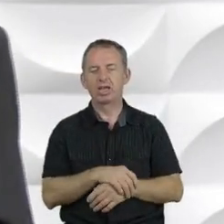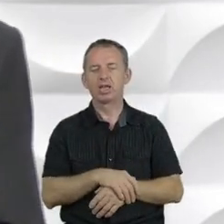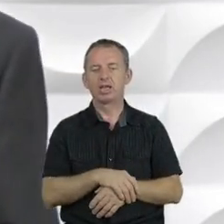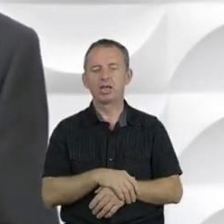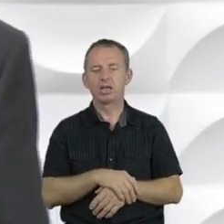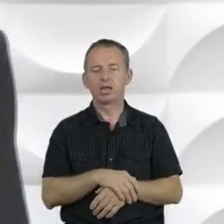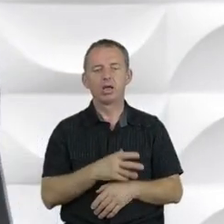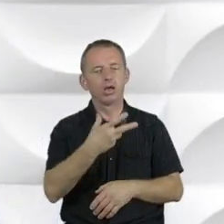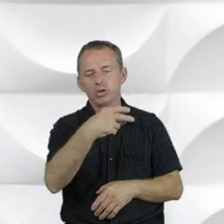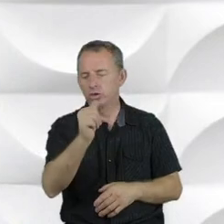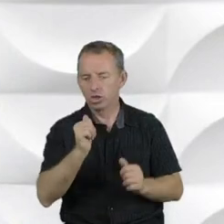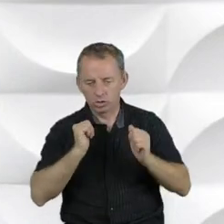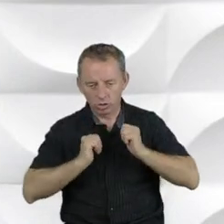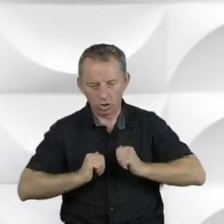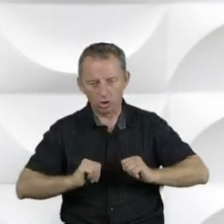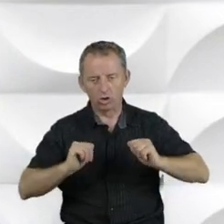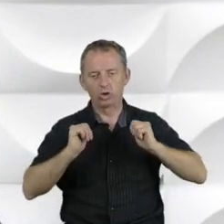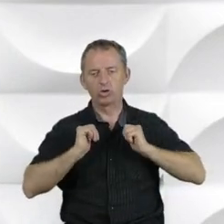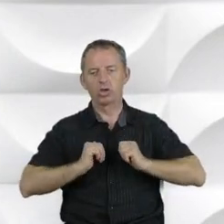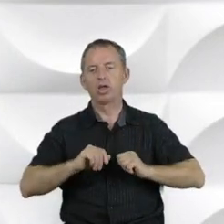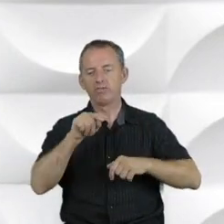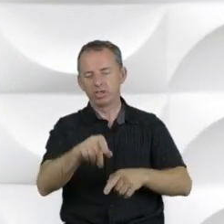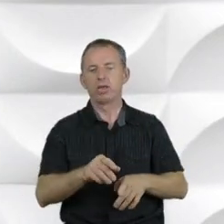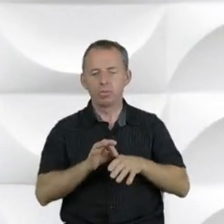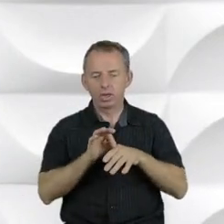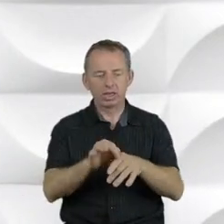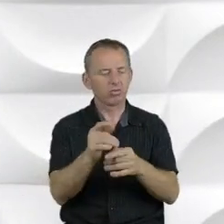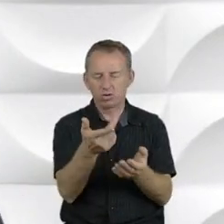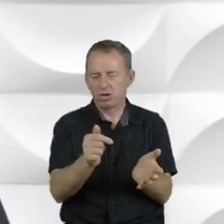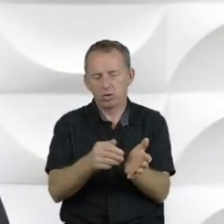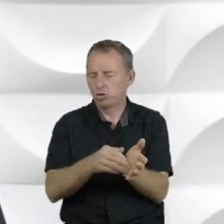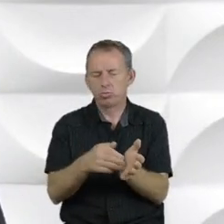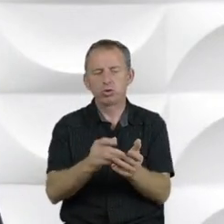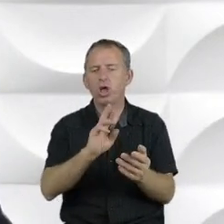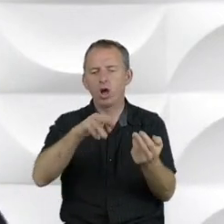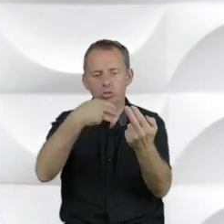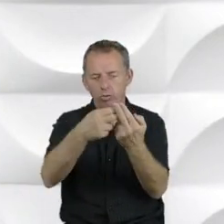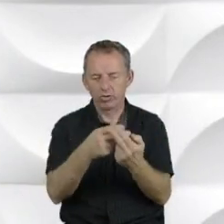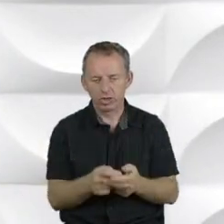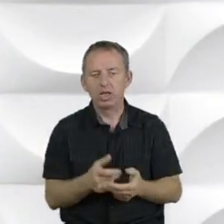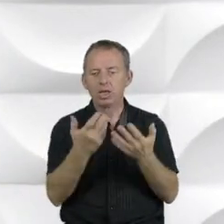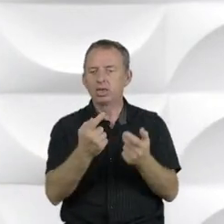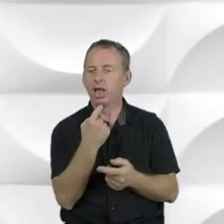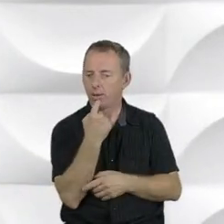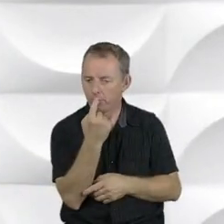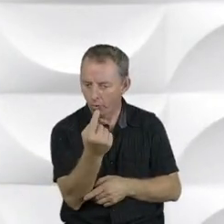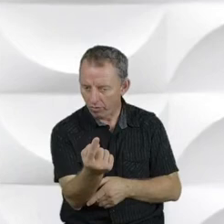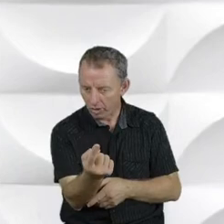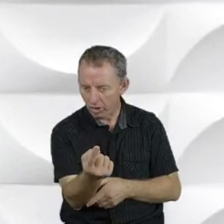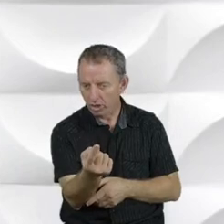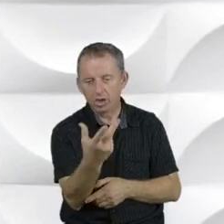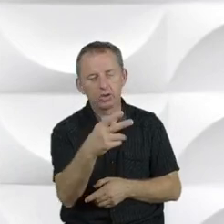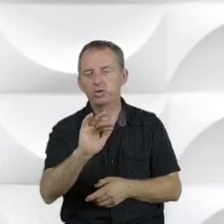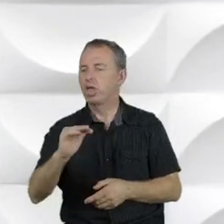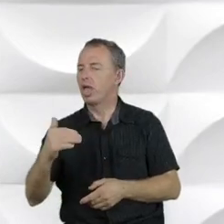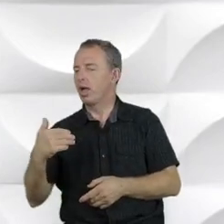Nie dociekam w tym kierunku, ale chcę powiedzieć, że to nie było